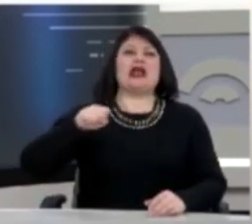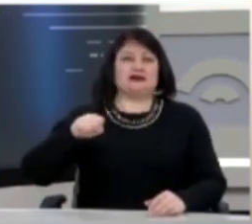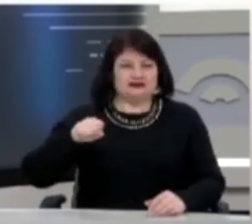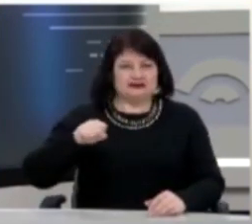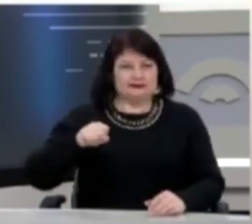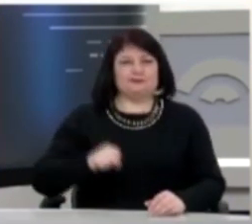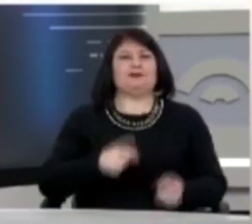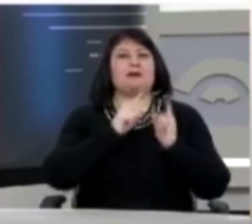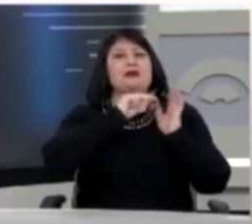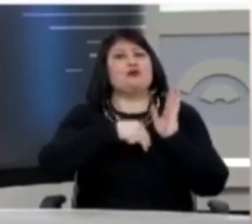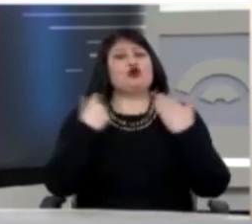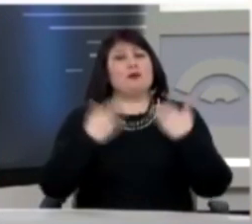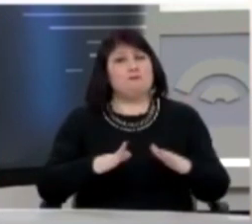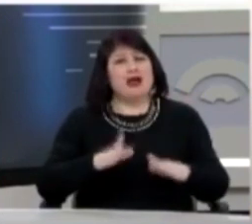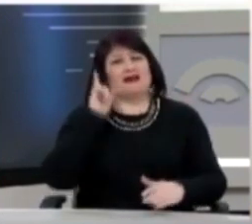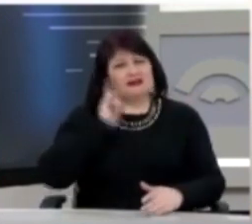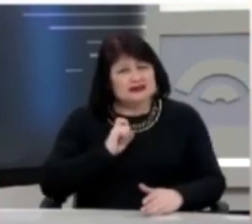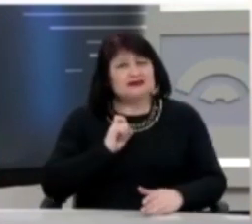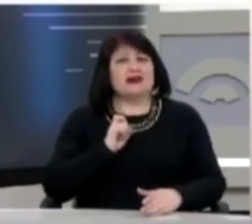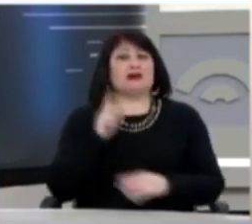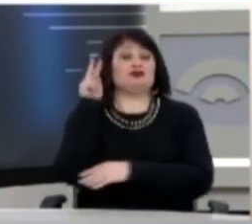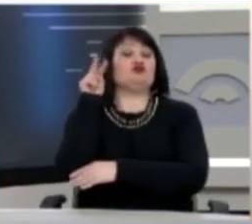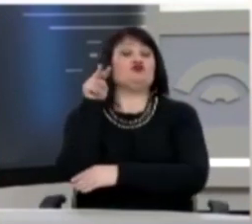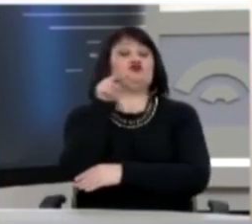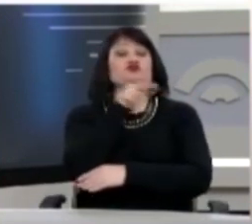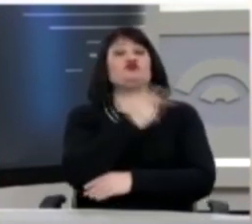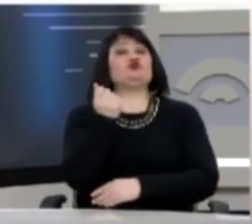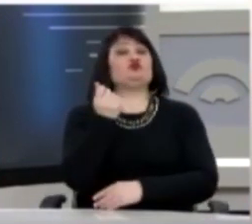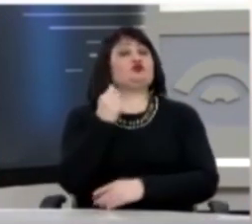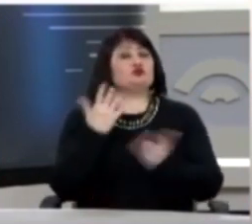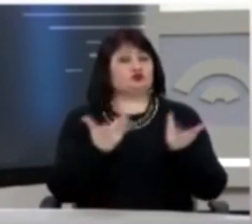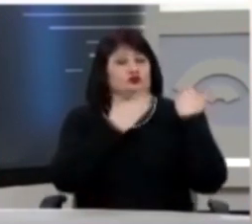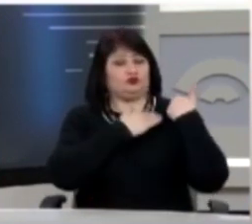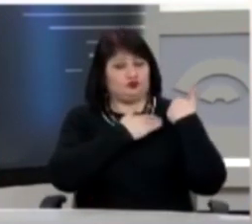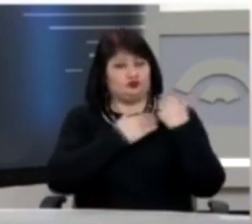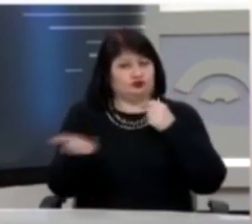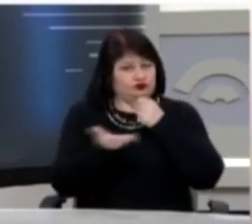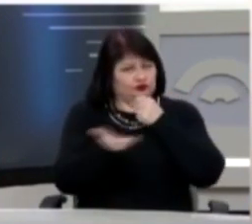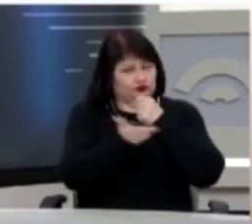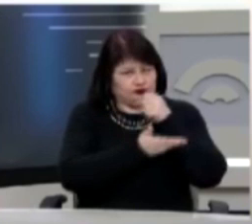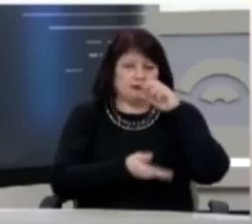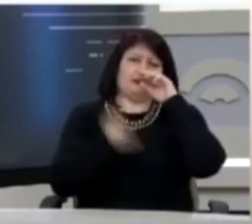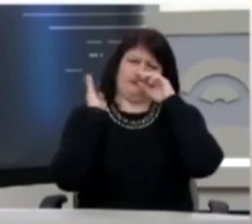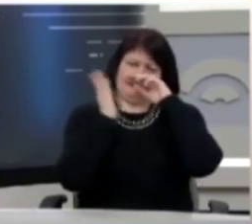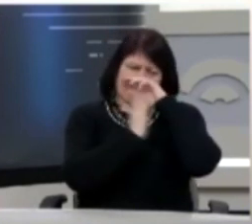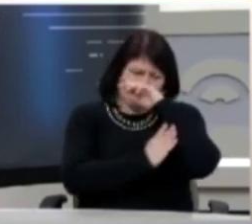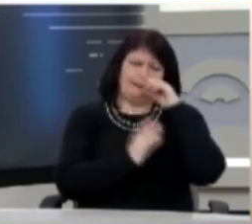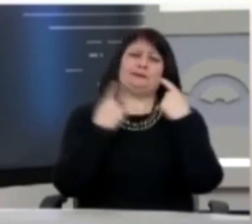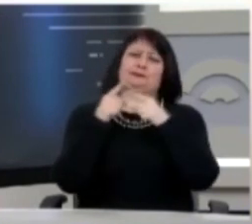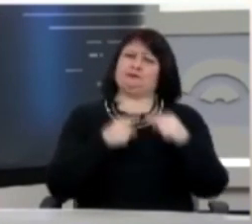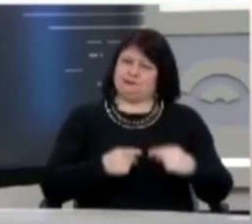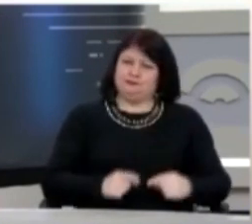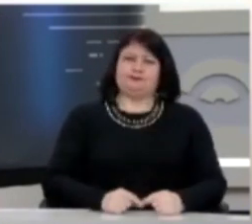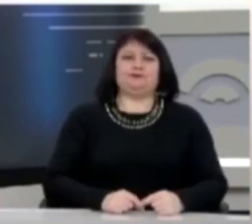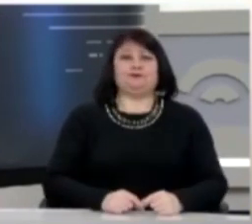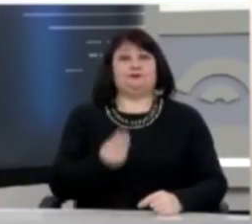χρόνια των μνημονίων με τα γνωστά οικονομικά παρατηρητήρια, διάφορους κόπτες, ποινές και ούτω καθεξής. Και